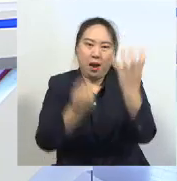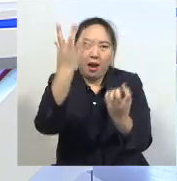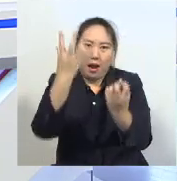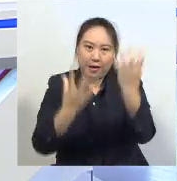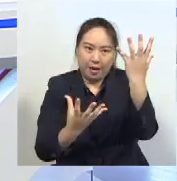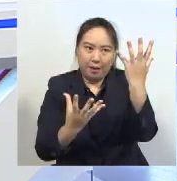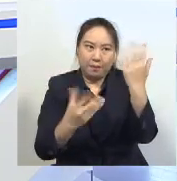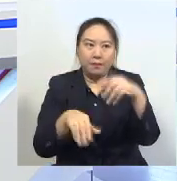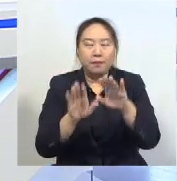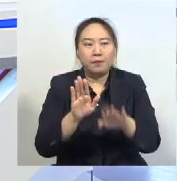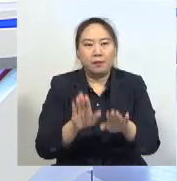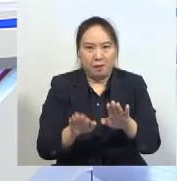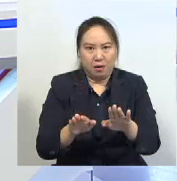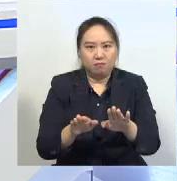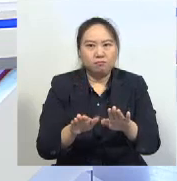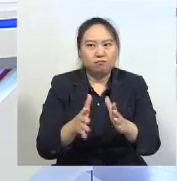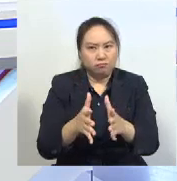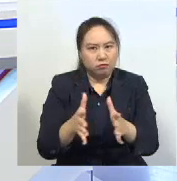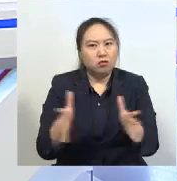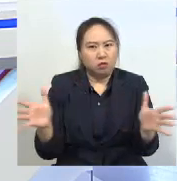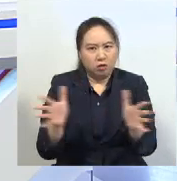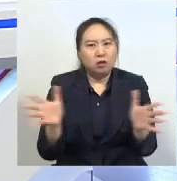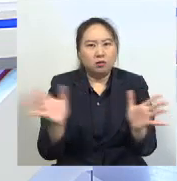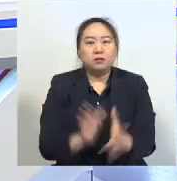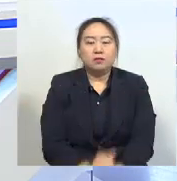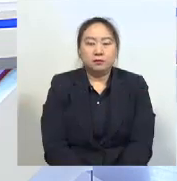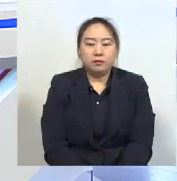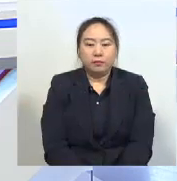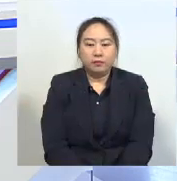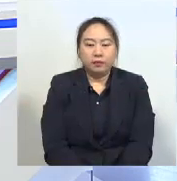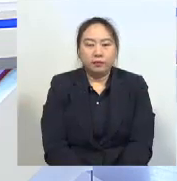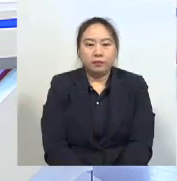ณก็เยอะอยู่เหมือนกัน ใช่ค่ะ 48ไร่ด้วยกัน